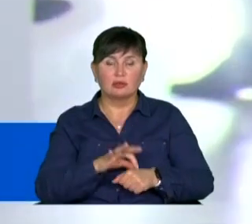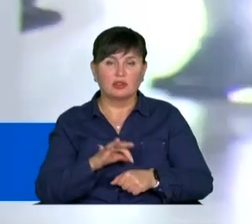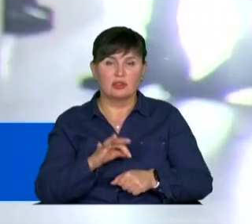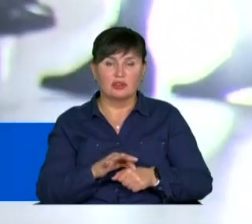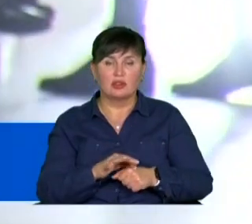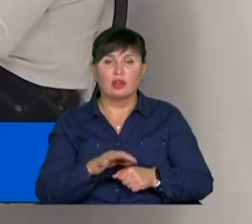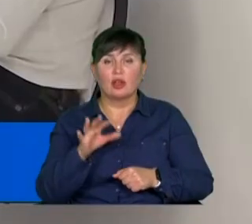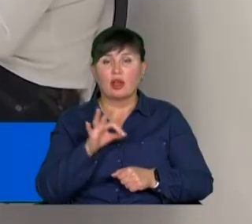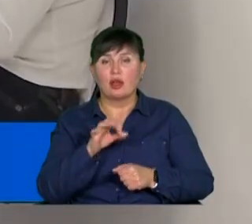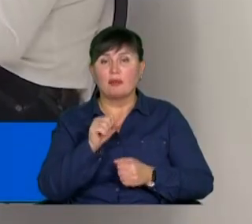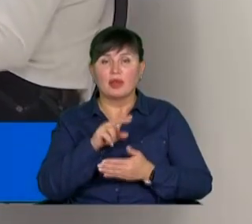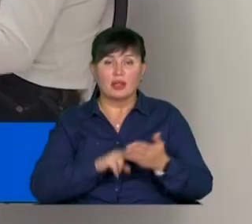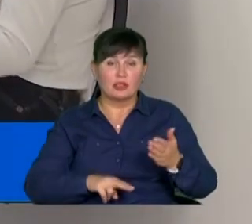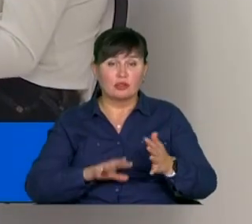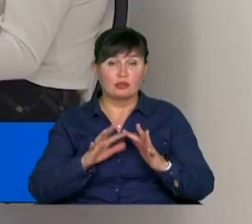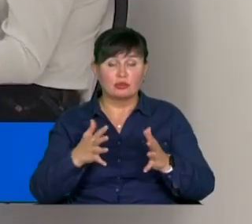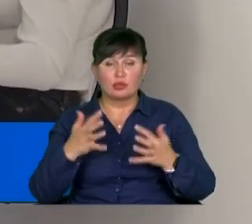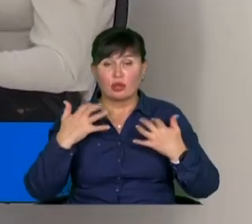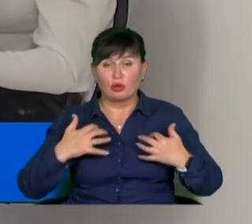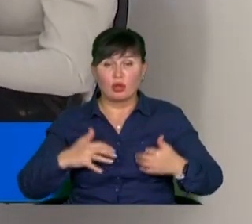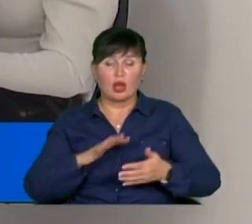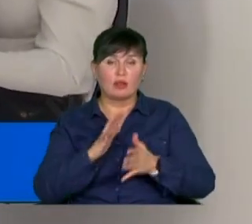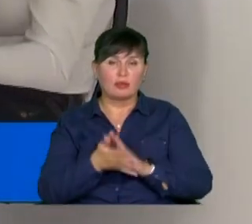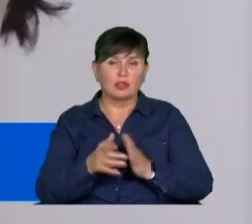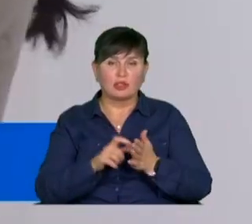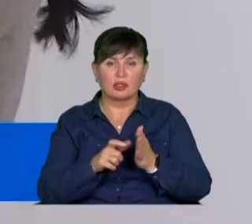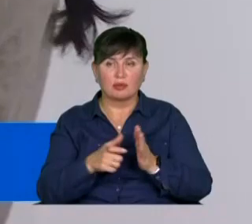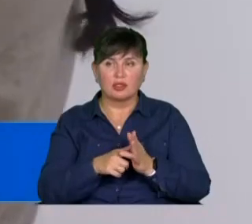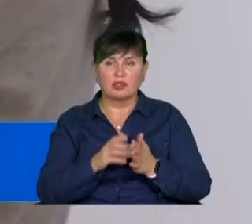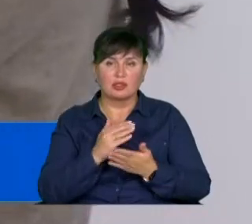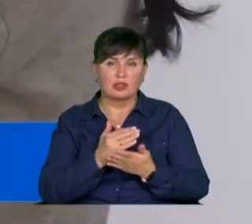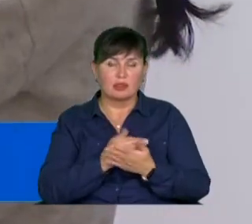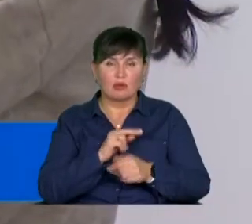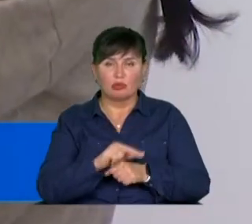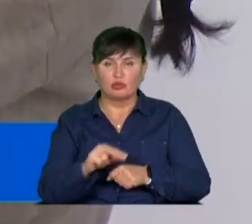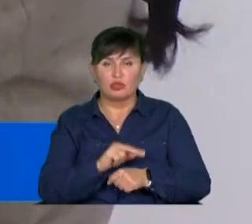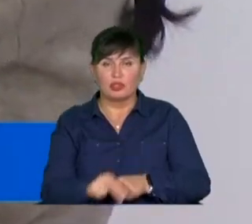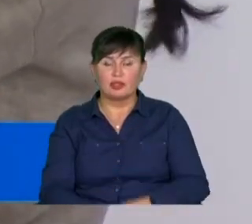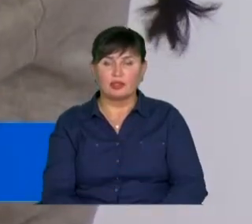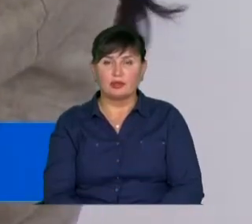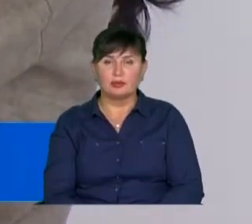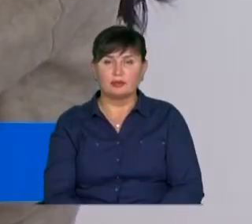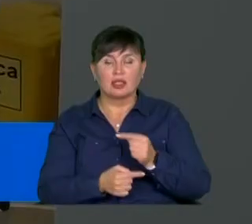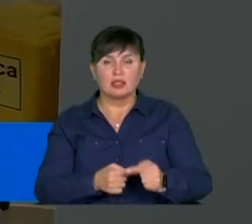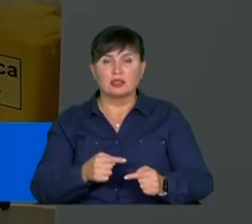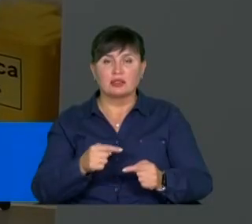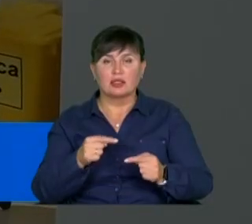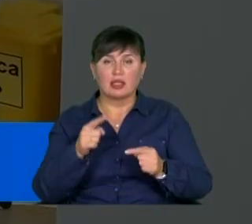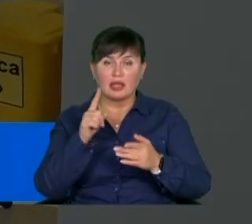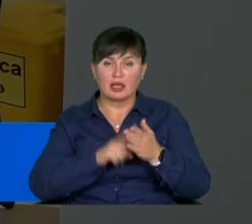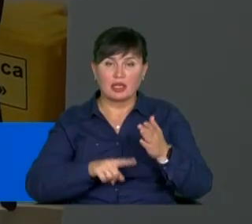при регистрации случаев кори отменяется кабинетная система обучения. Представители традиционных религий отметили,